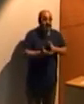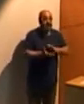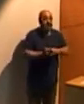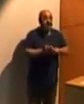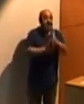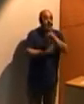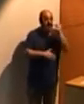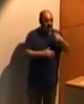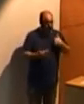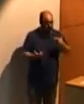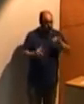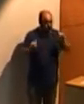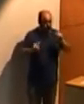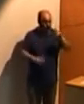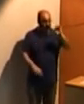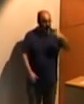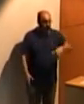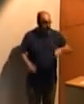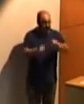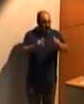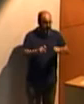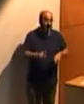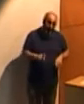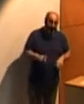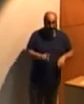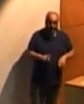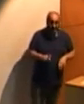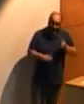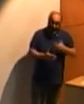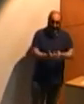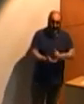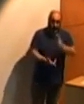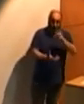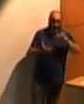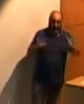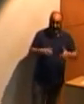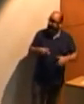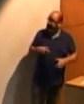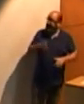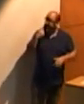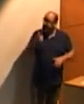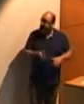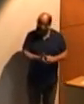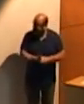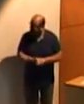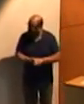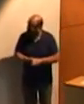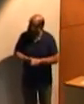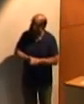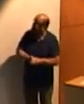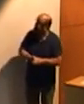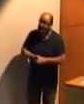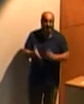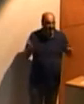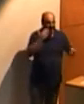dieu finalement ou pas et là on va voir que finalement c'est plus compliqué que qu'on peut l'imaginer car dans la mesure où effectivement le